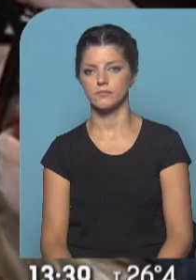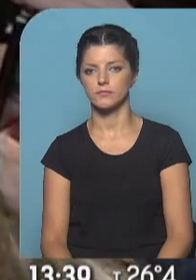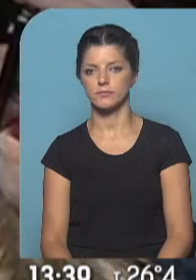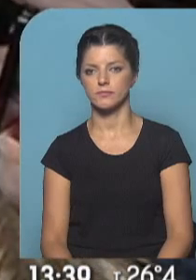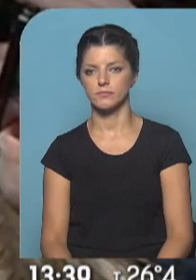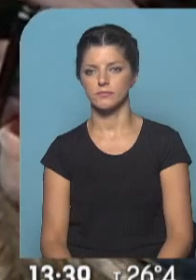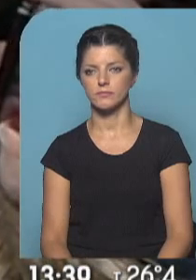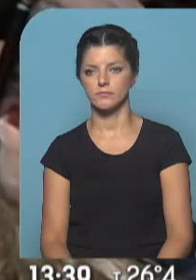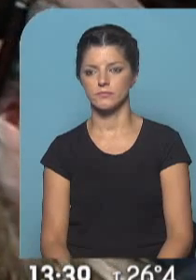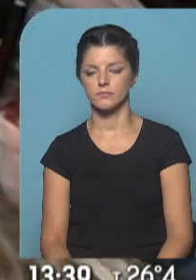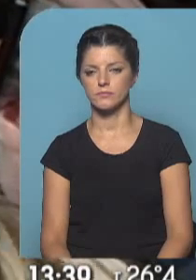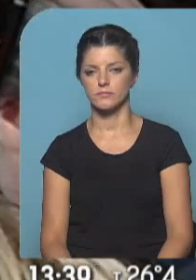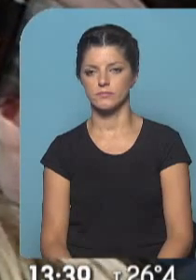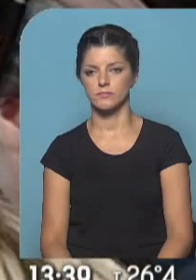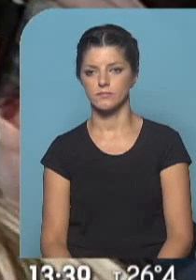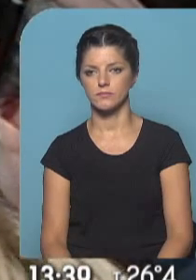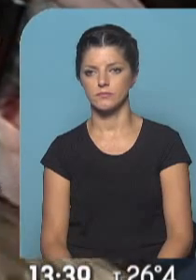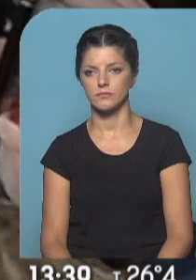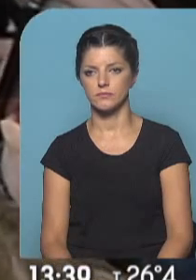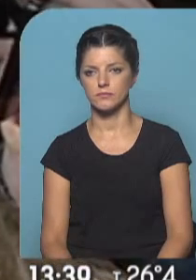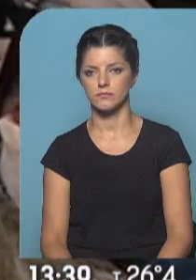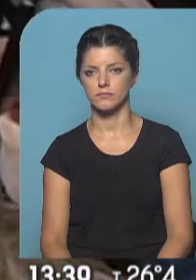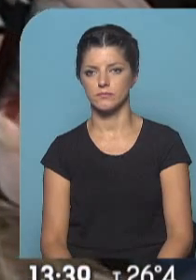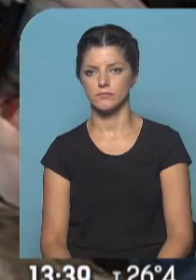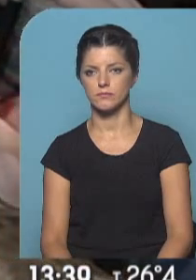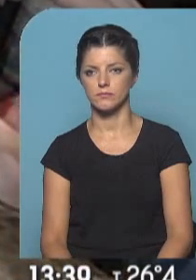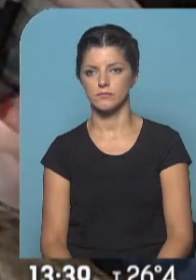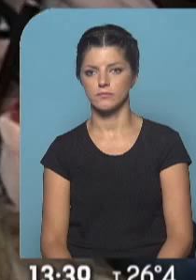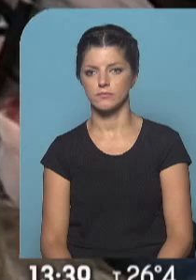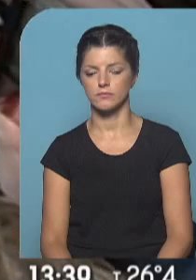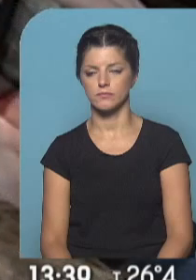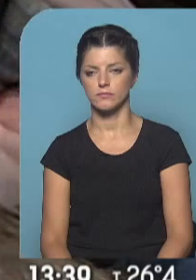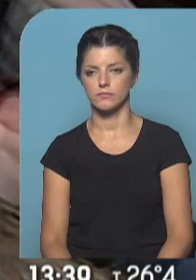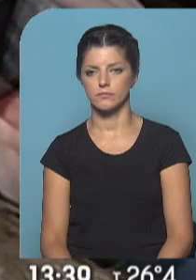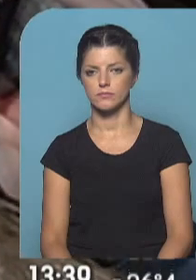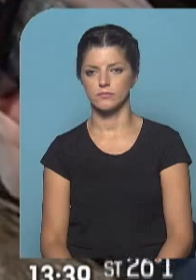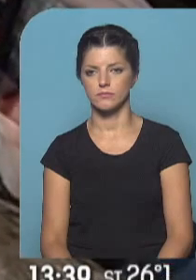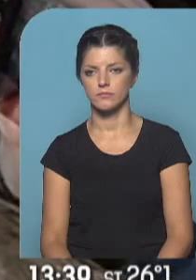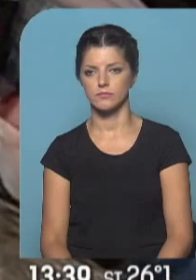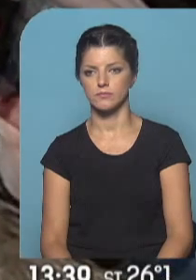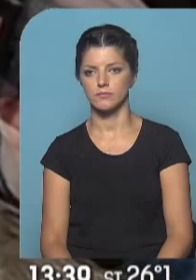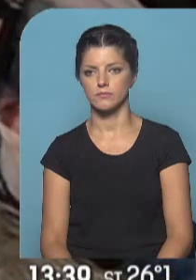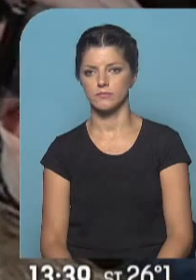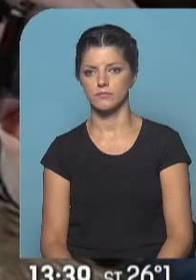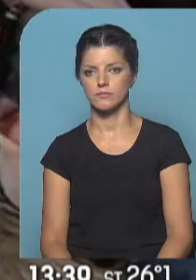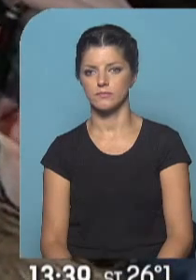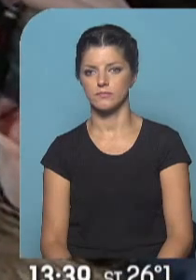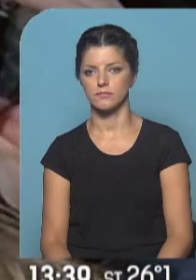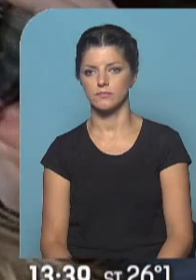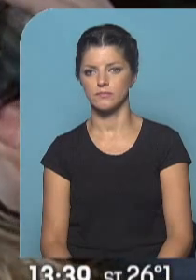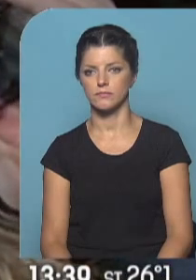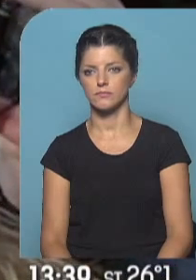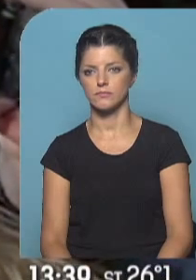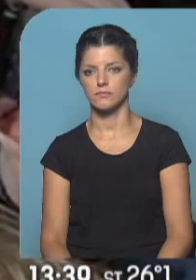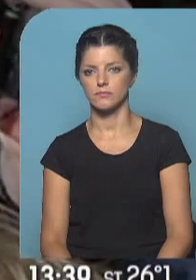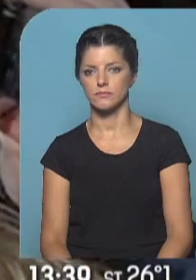напади на когось, точно нам не потрібен якийсь там переворот. Нам потрібно дотиснути їх, щоб вони прийняли